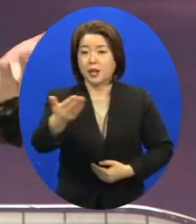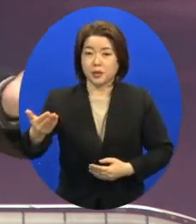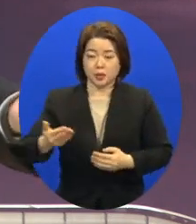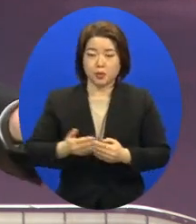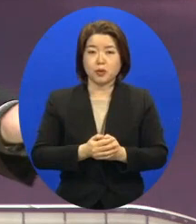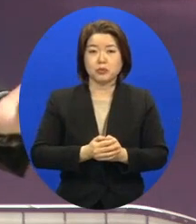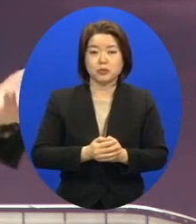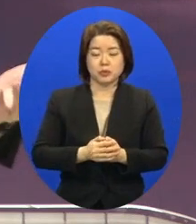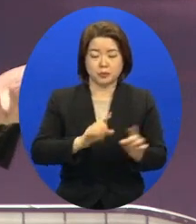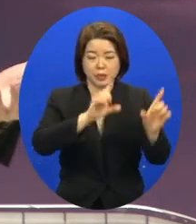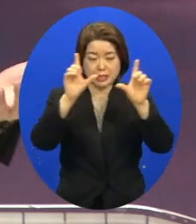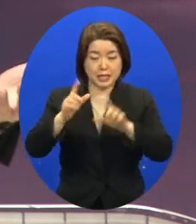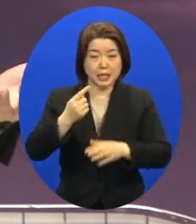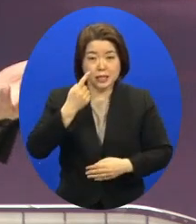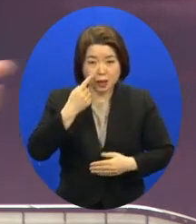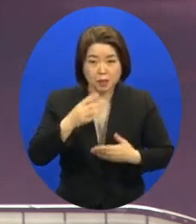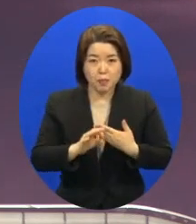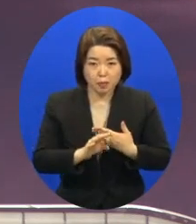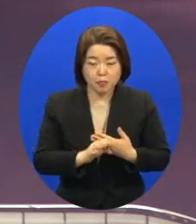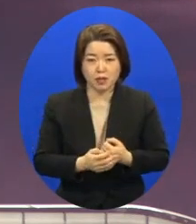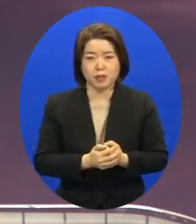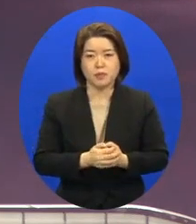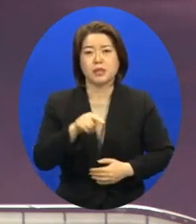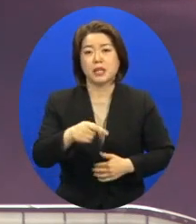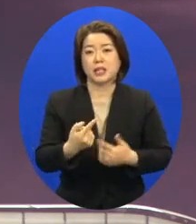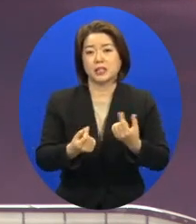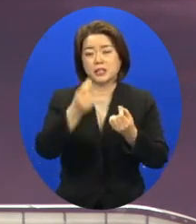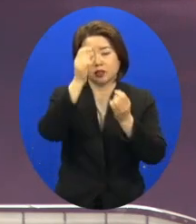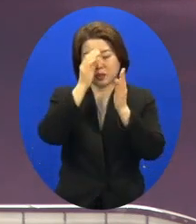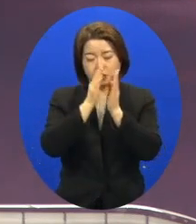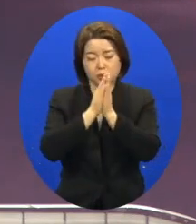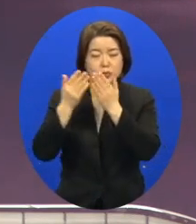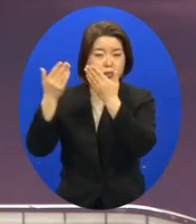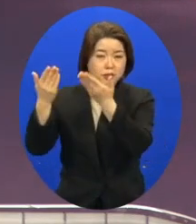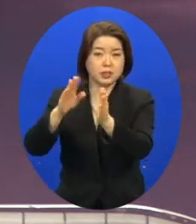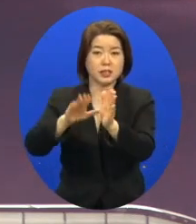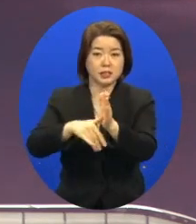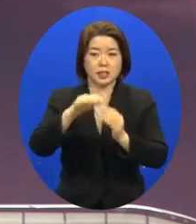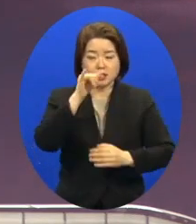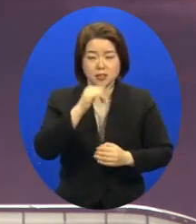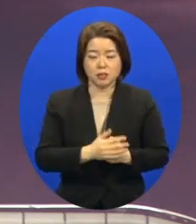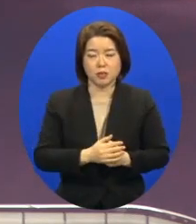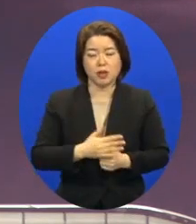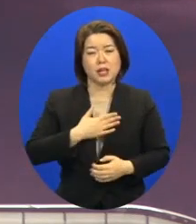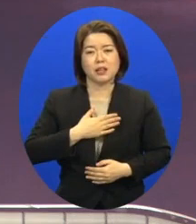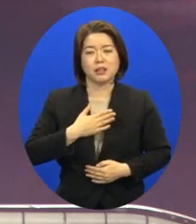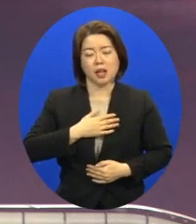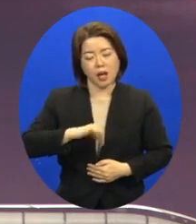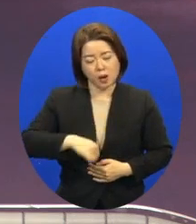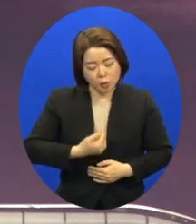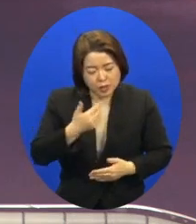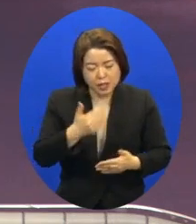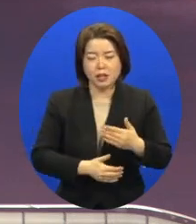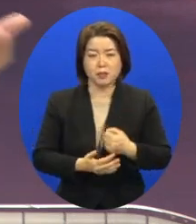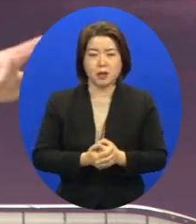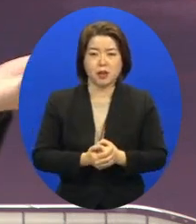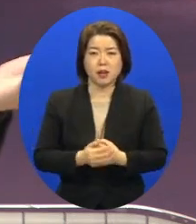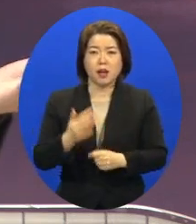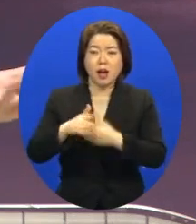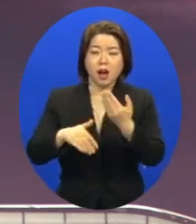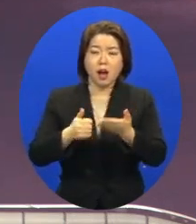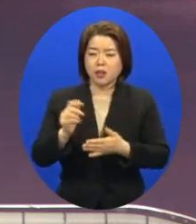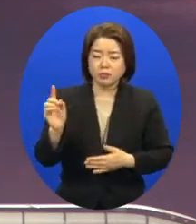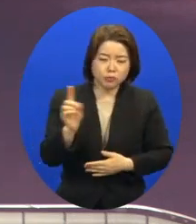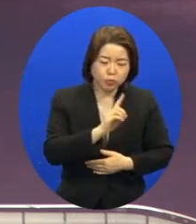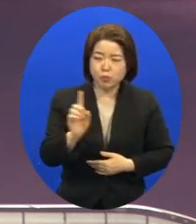여러분들도 살다가 보면 그런 기도할 때가 있을 겁니다. 나 혼자 남았습니다. 하나님 도대체 어디